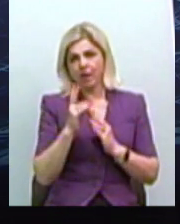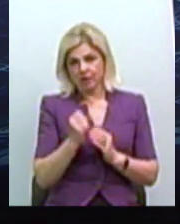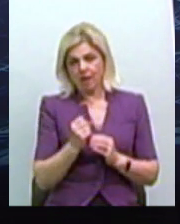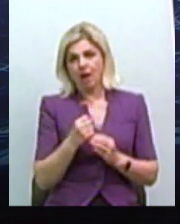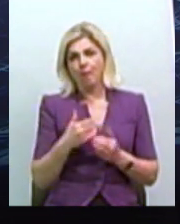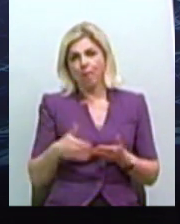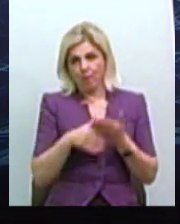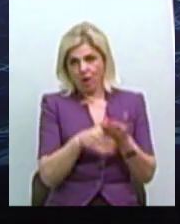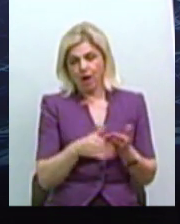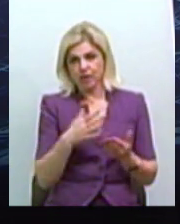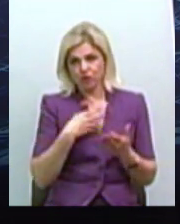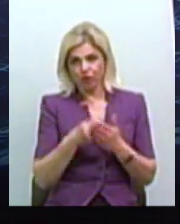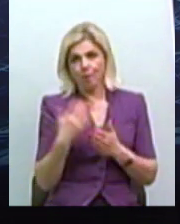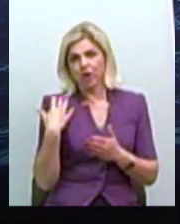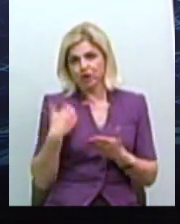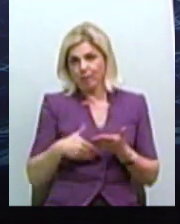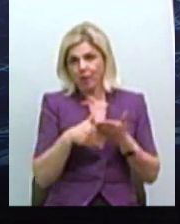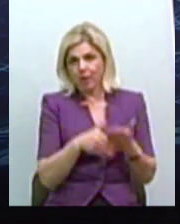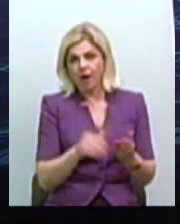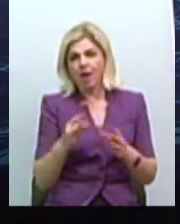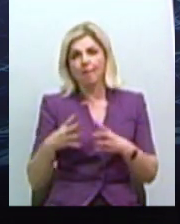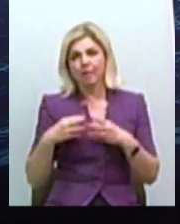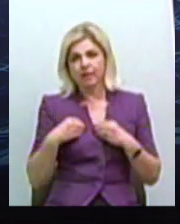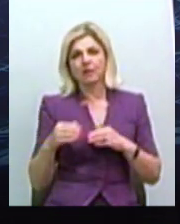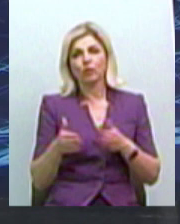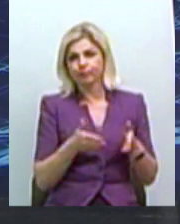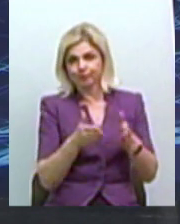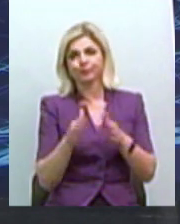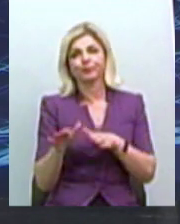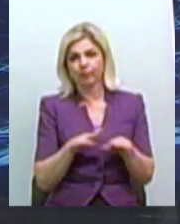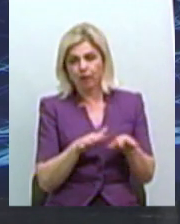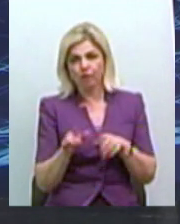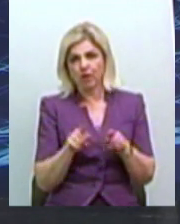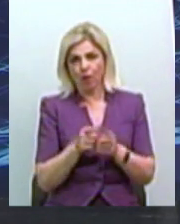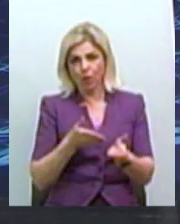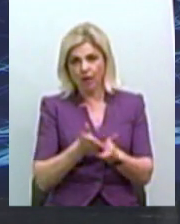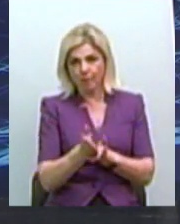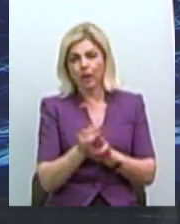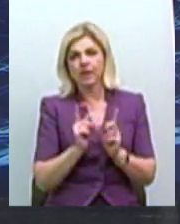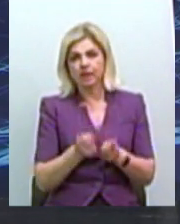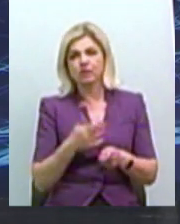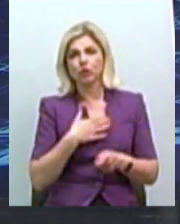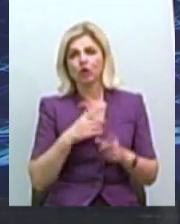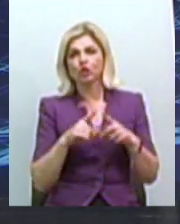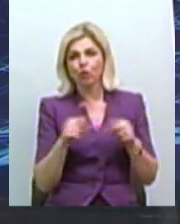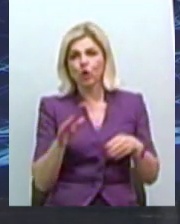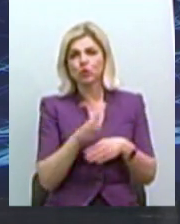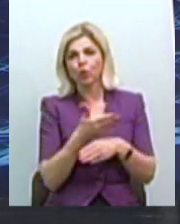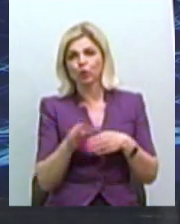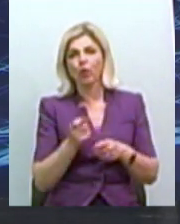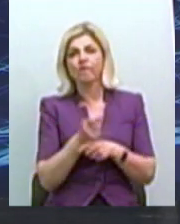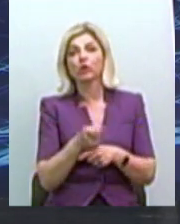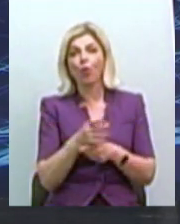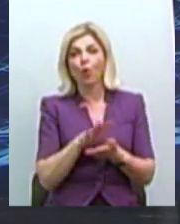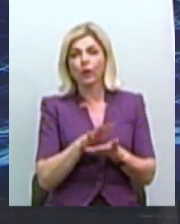своє плече до нас, так, і ми разом рухаємось у цьому напрямку, що дійсно і наші школи зараз сортують відходи, вони до цього